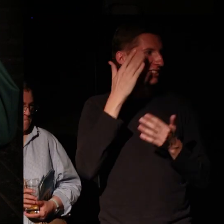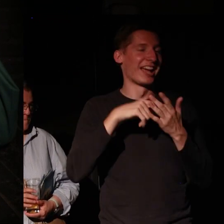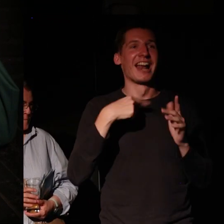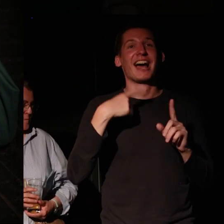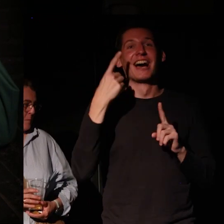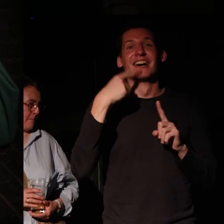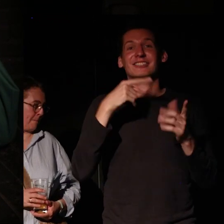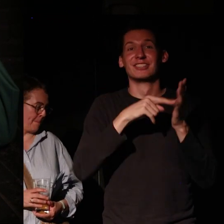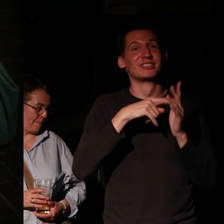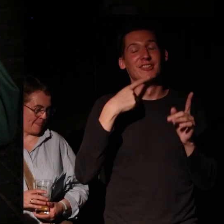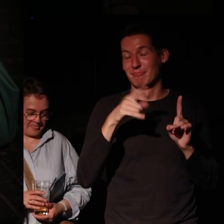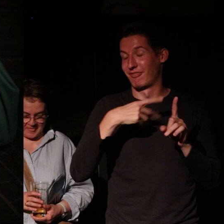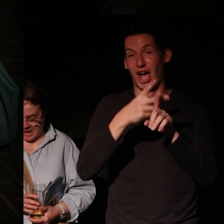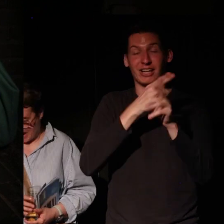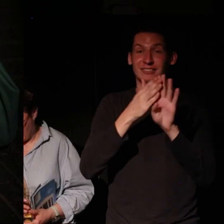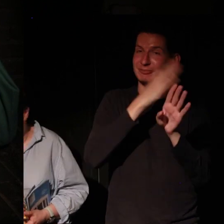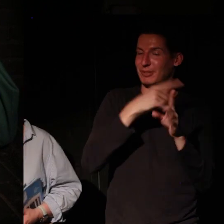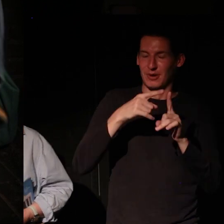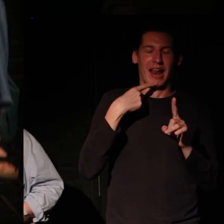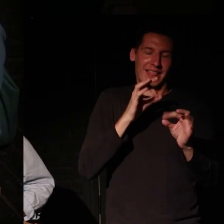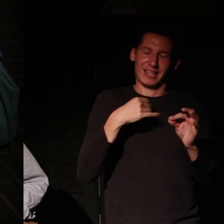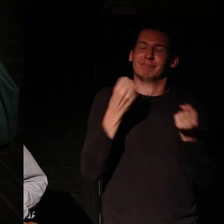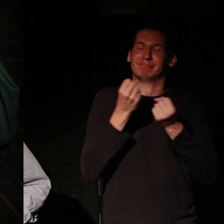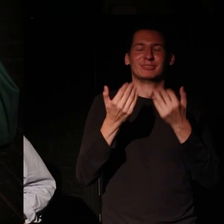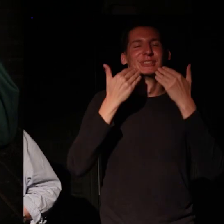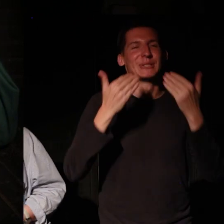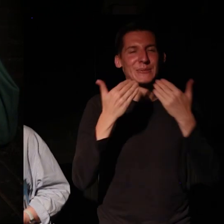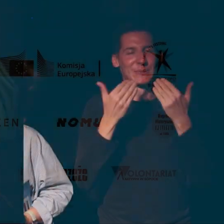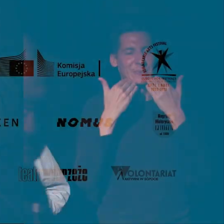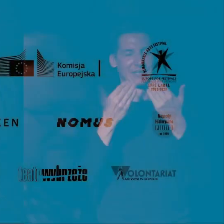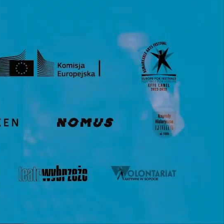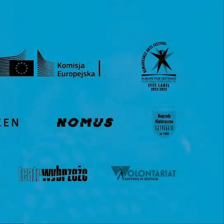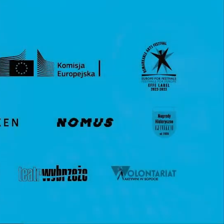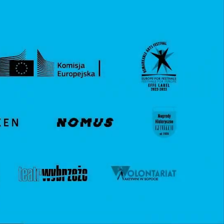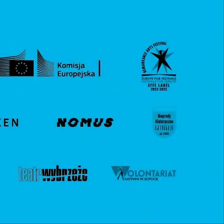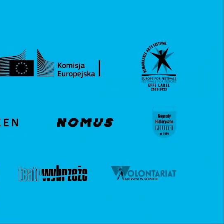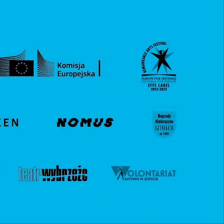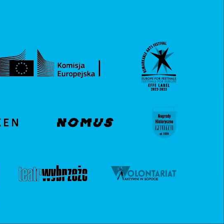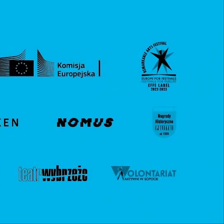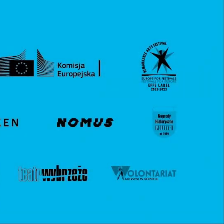bryzie się przejadę. Dziękujemy bardzo. Do zobaczenia. Dziękuję.